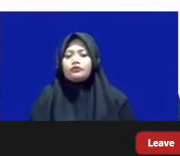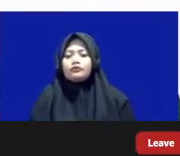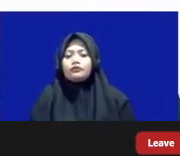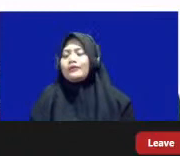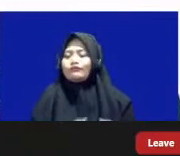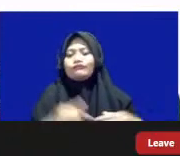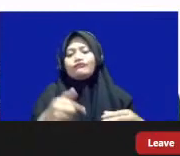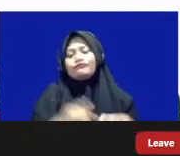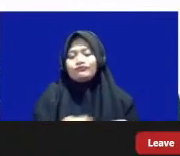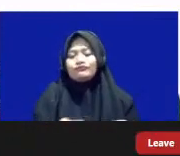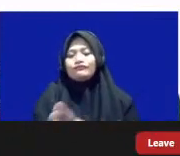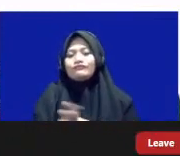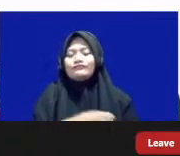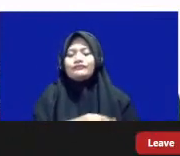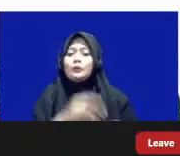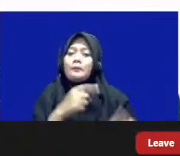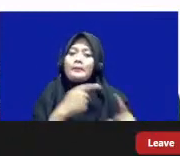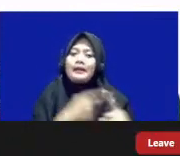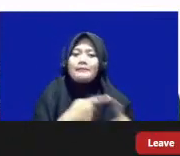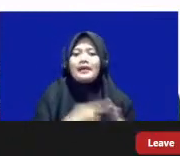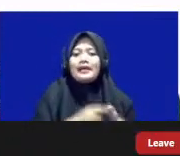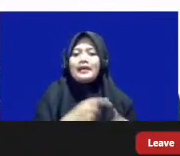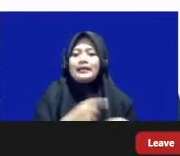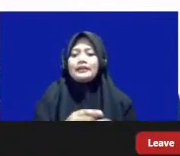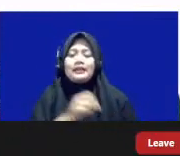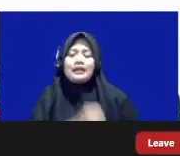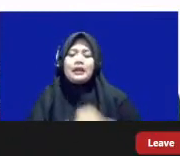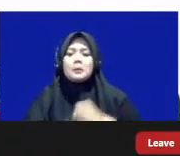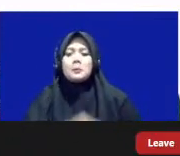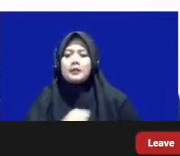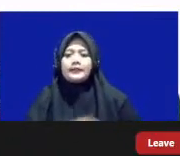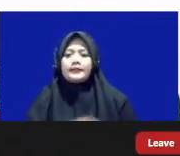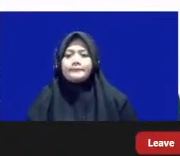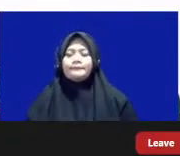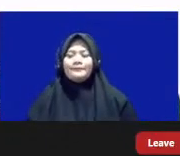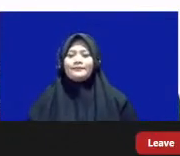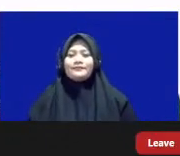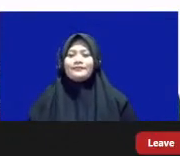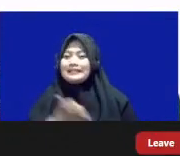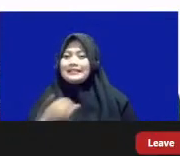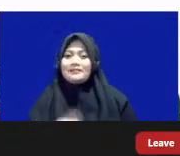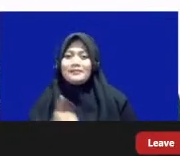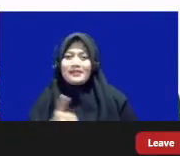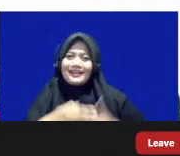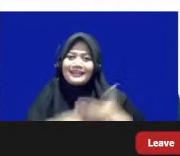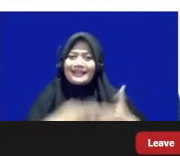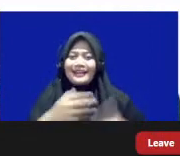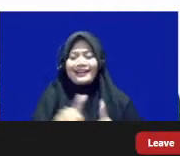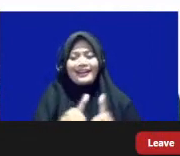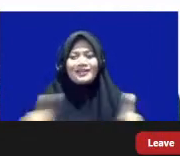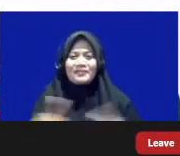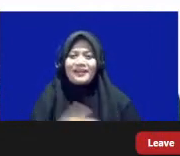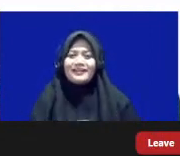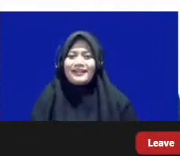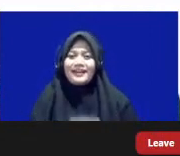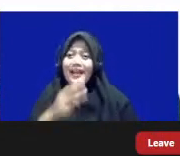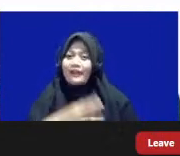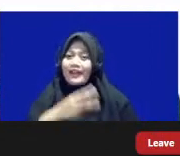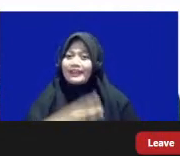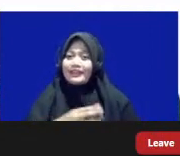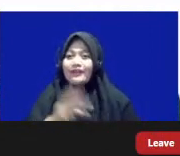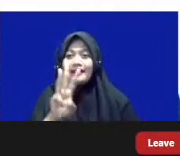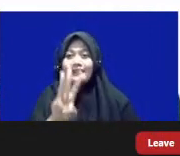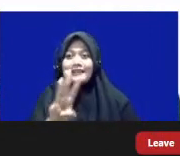ingin selalu lakukan. Jadi itu yang dilakukan sehingga bisa dilaksanakan dengan baik, efektif. Nah, yang ketiga